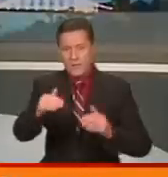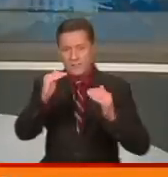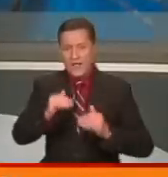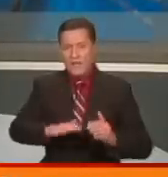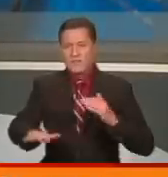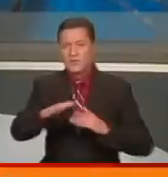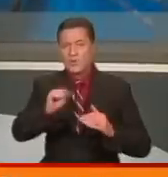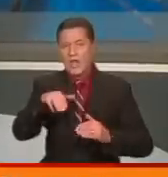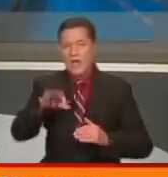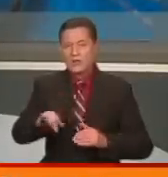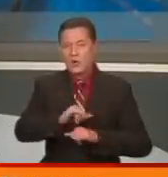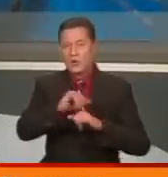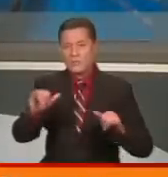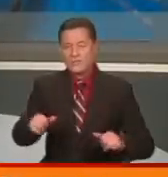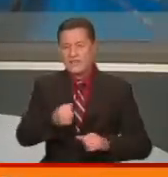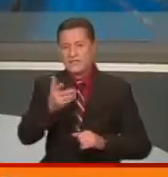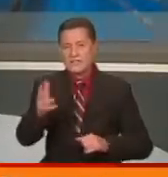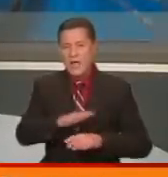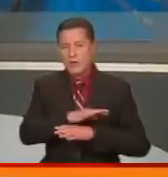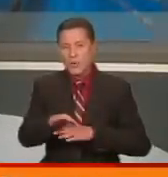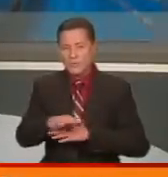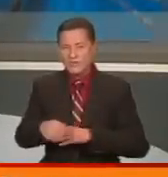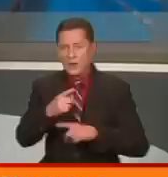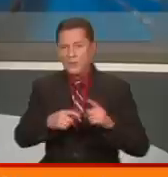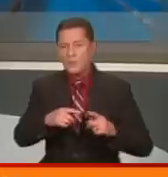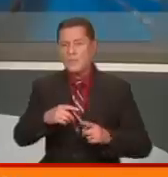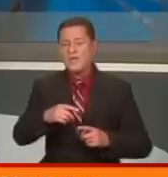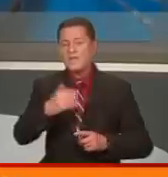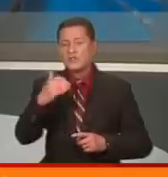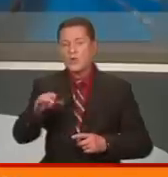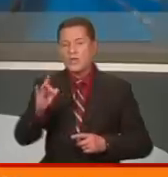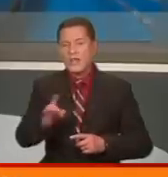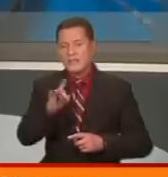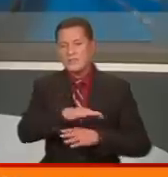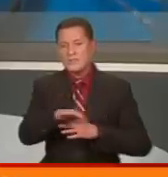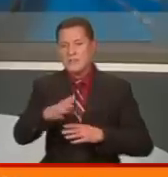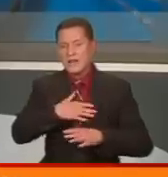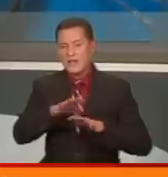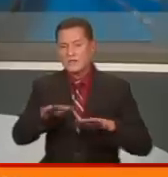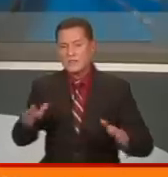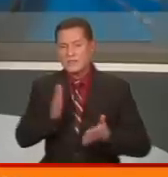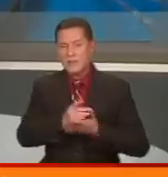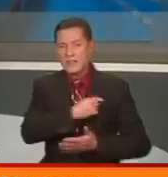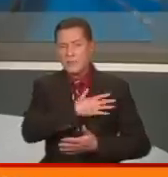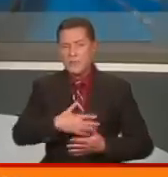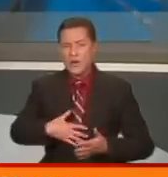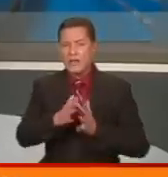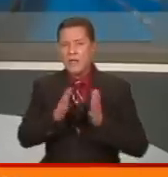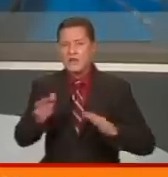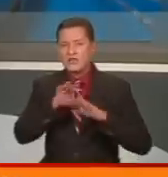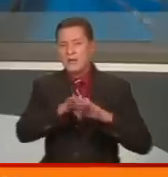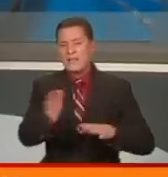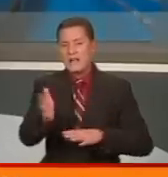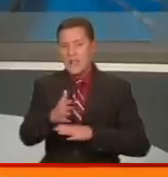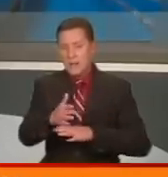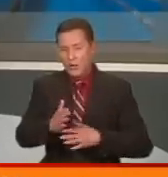Зоні АТО кількість обстрілів зростає. За минулу добу бойовики півсотні разів вдаряли по наших позиціях. Маємо поранених. Найбільше атак було на